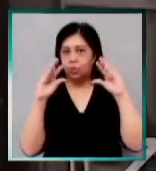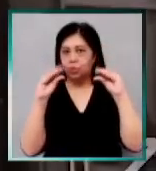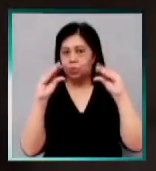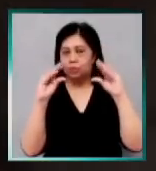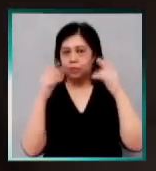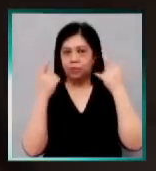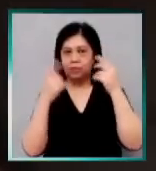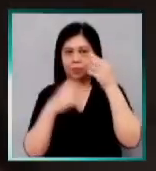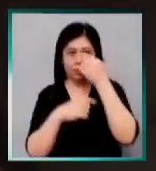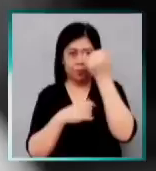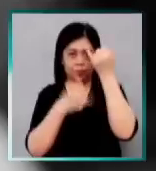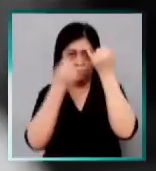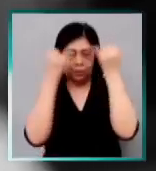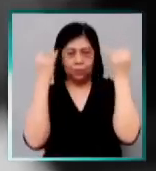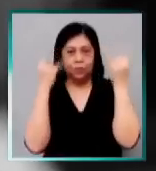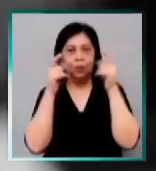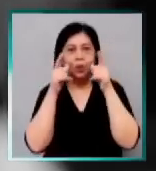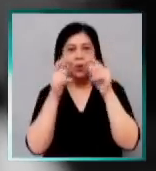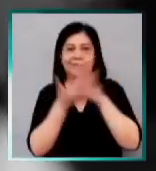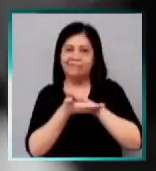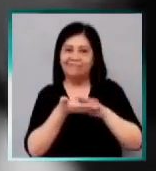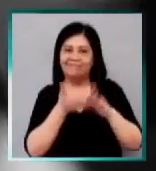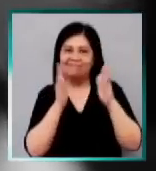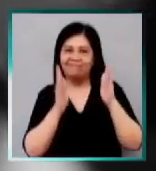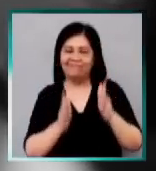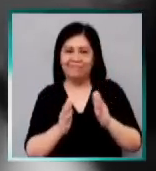you look nicer. Paano